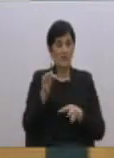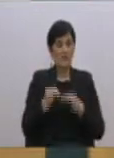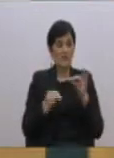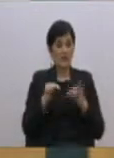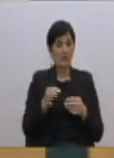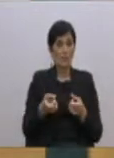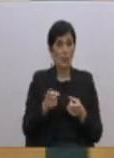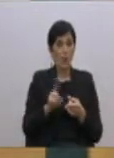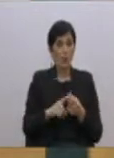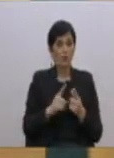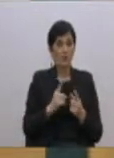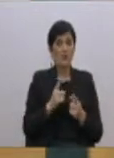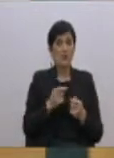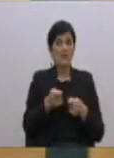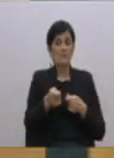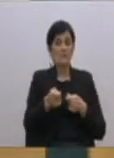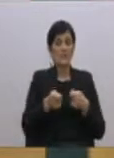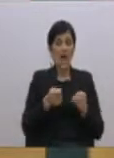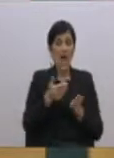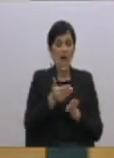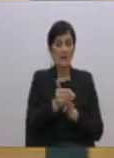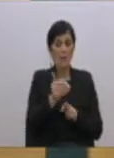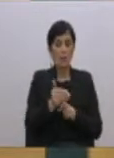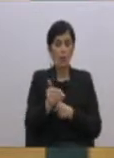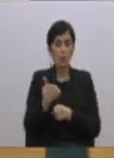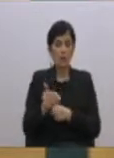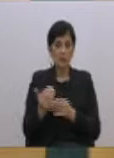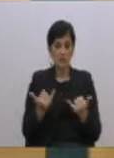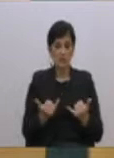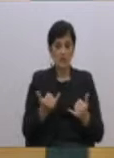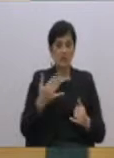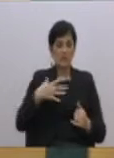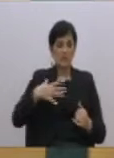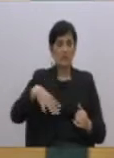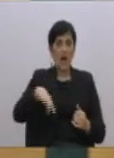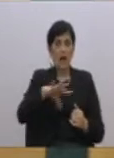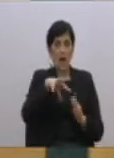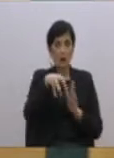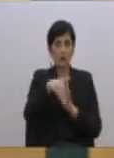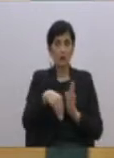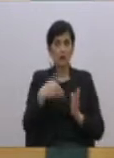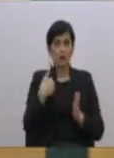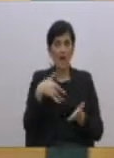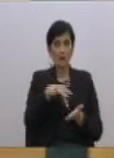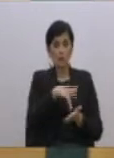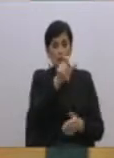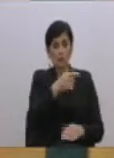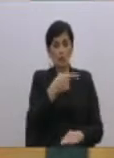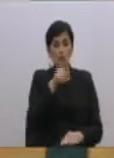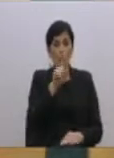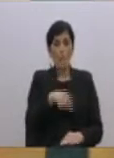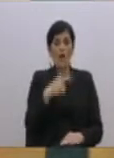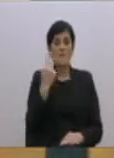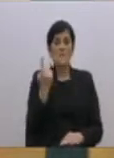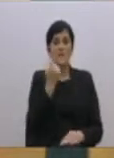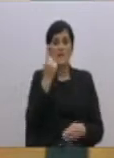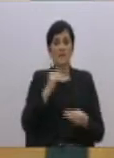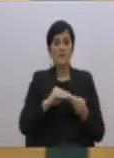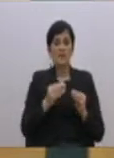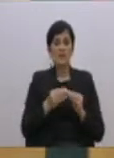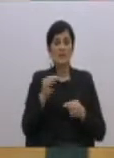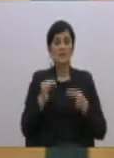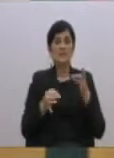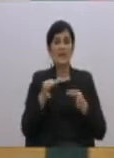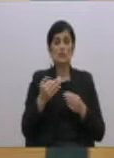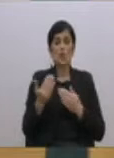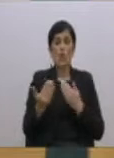დაკავშირებით, დარეგულირდეს ეტაპობრივად. Დღეს საქართველოში ჩვენი მოქალაქის ნომერ პირველი გამოწვევა სასამართლოსთან მიმართებაში